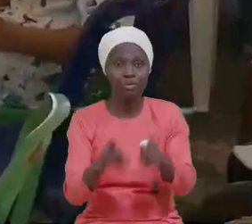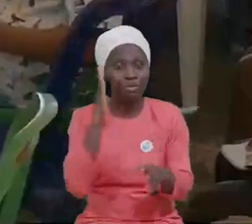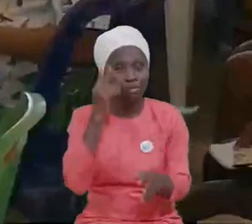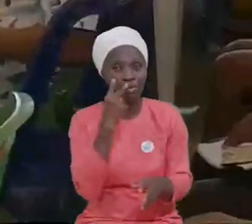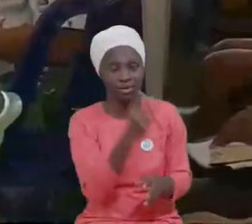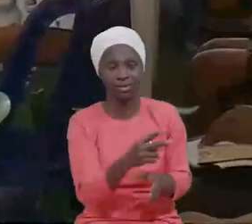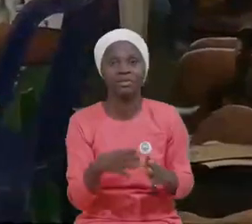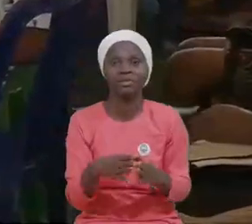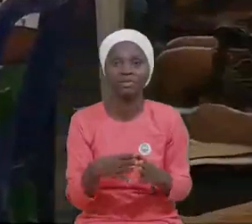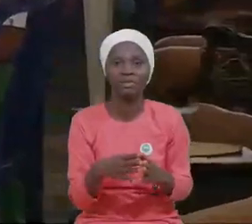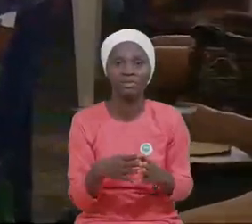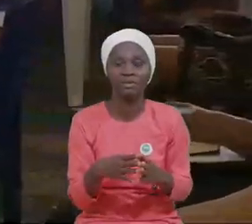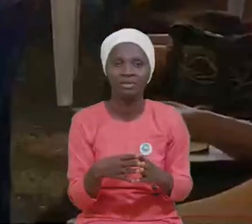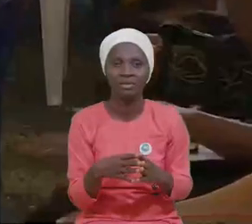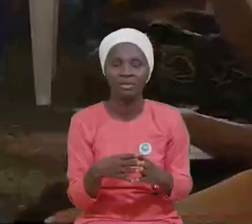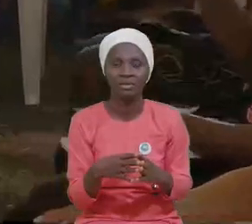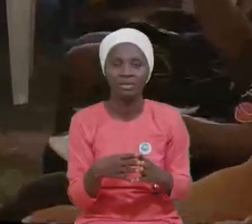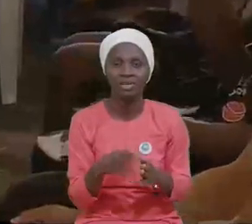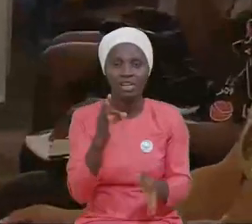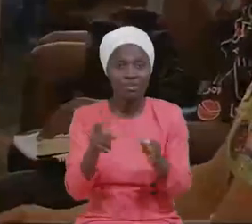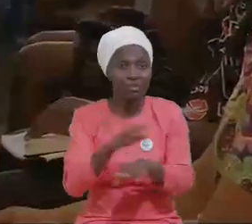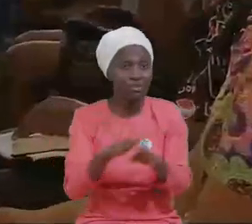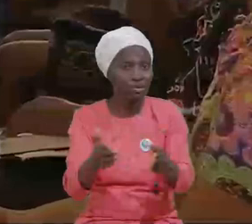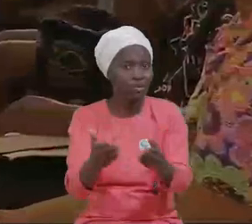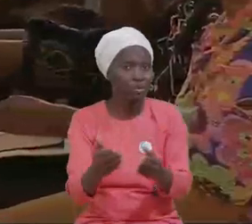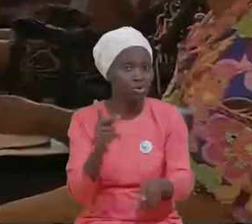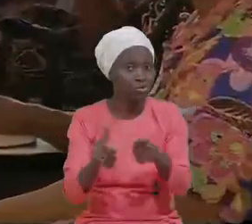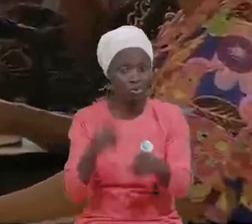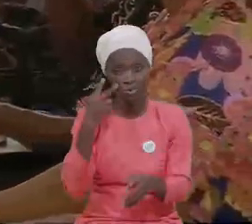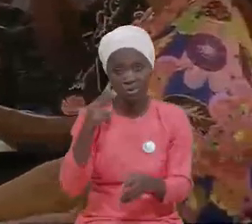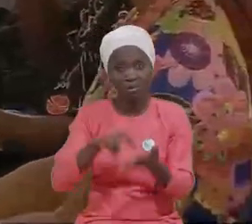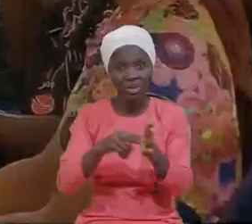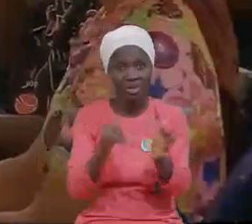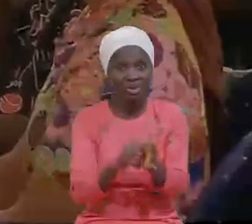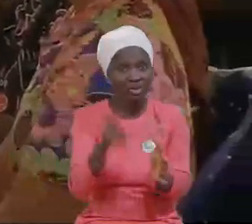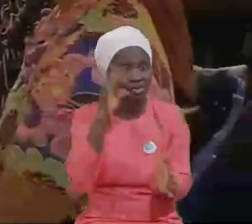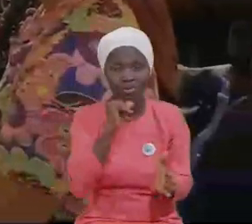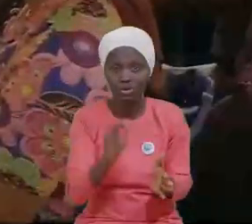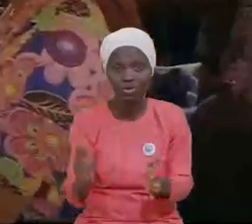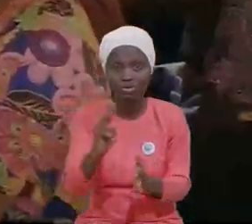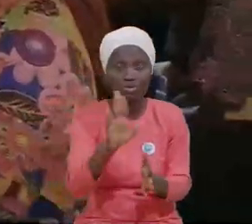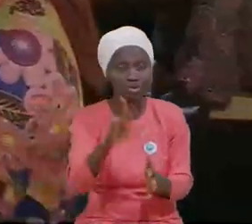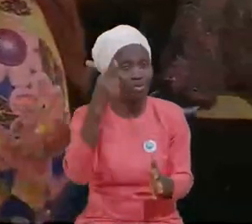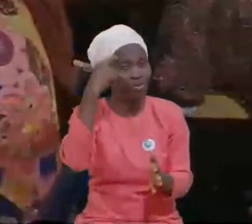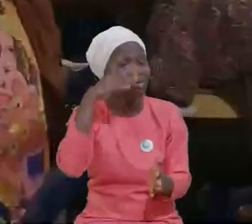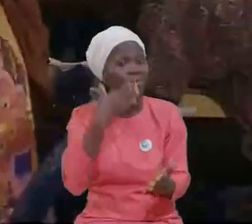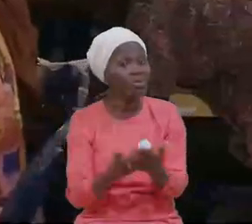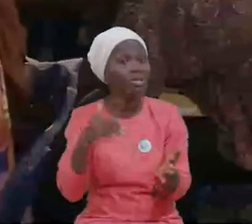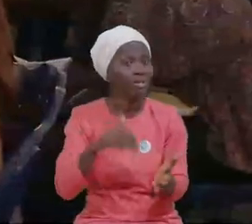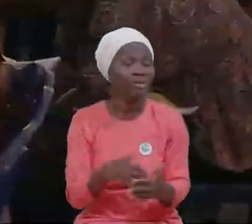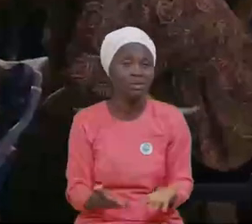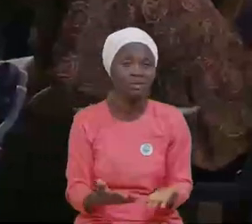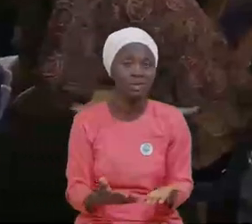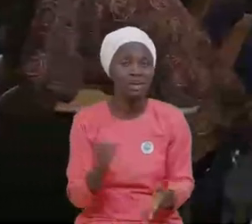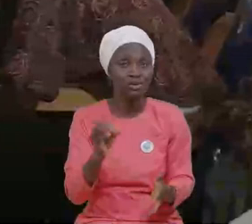voient, ça veut dire que tu ne vas pas utiliser l'étendue de ton cerveau, tout ce que tu feras, tu ne vas pas utiliser